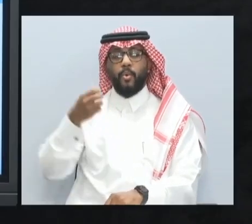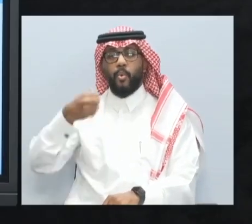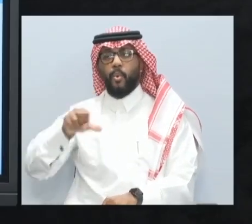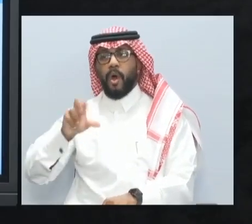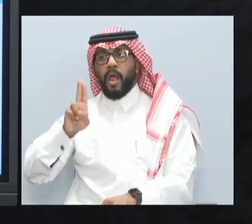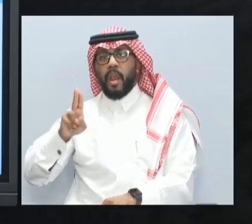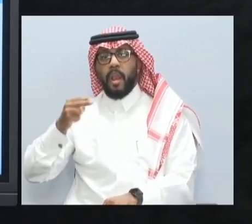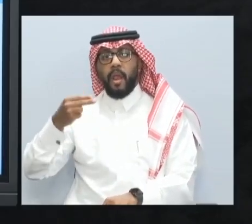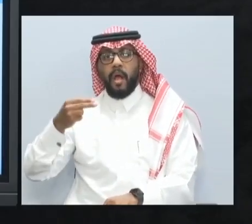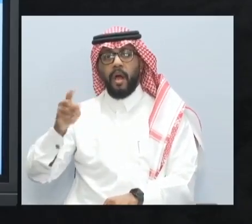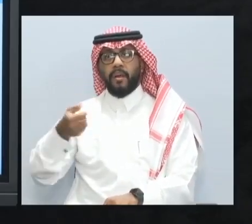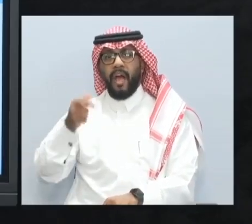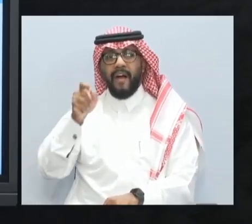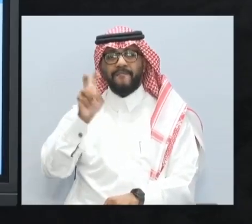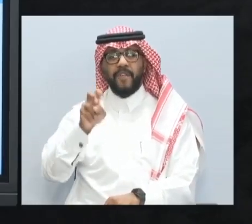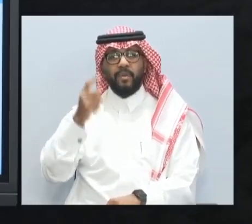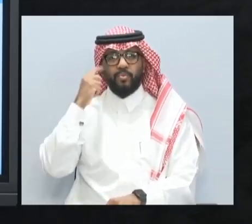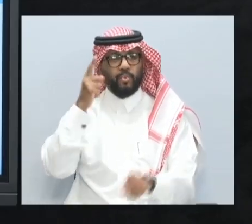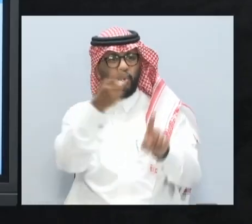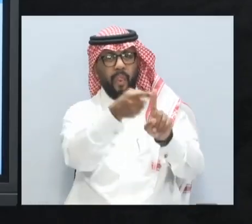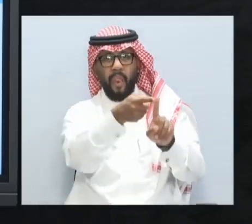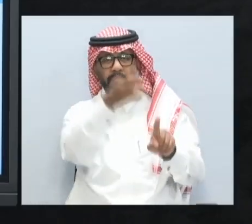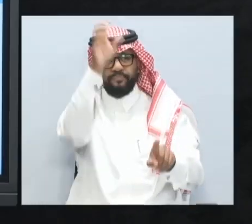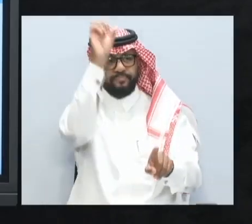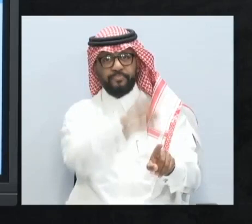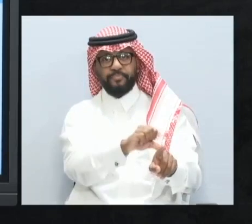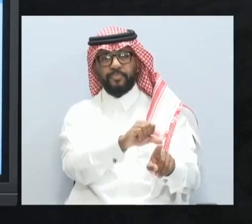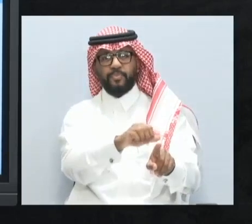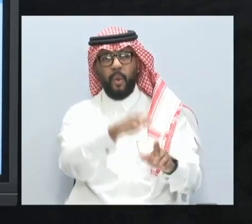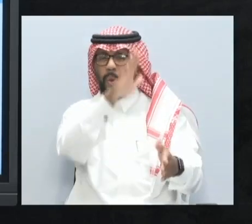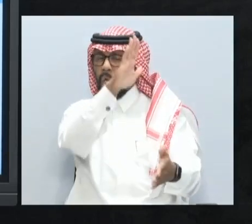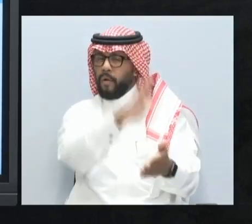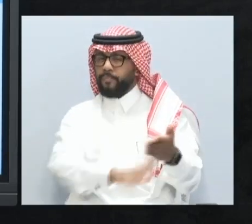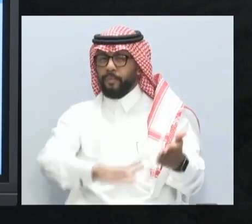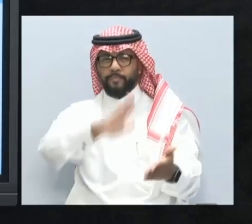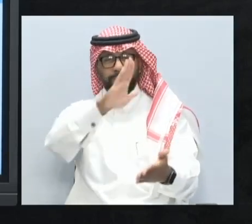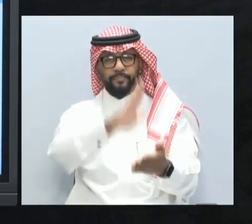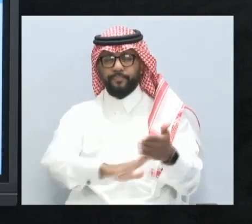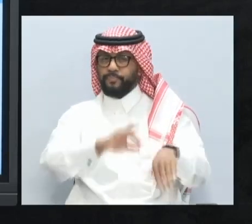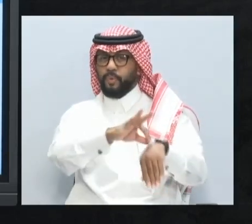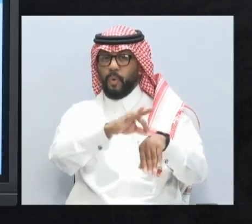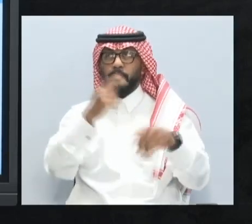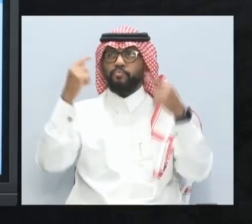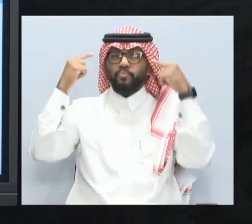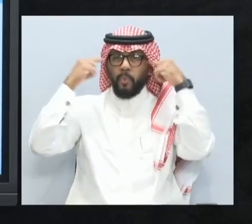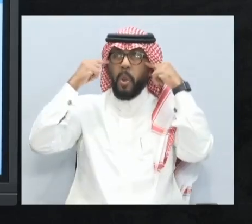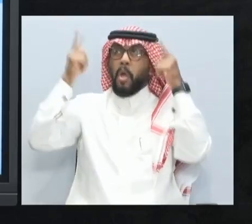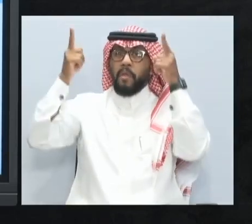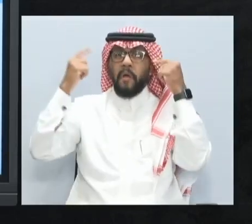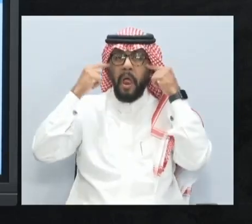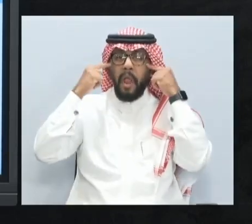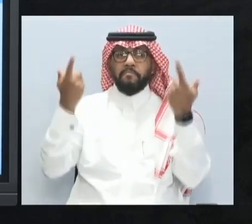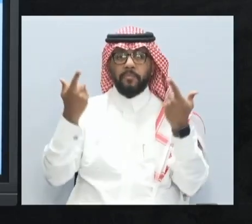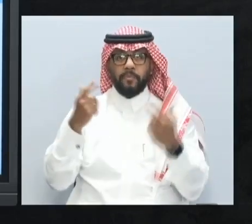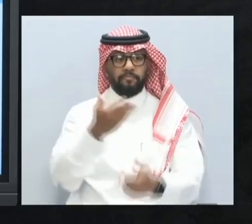الكهان والعرا العرافون هؤلاء من اخطر الناس طيب من هم هؤلاء الكهان والعرافون